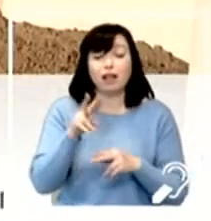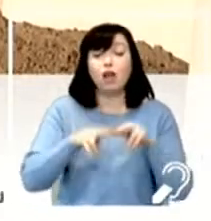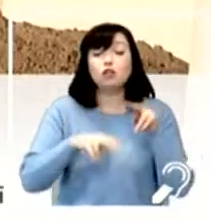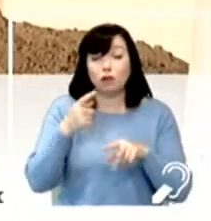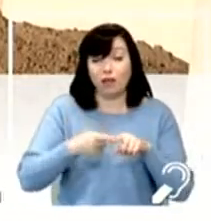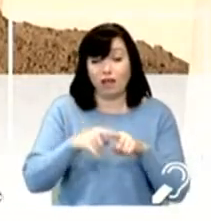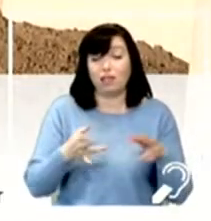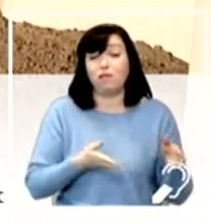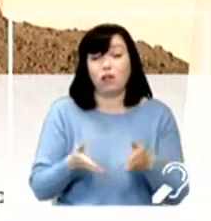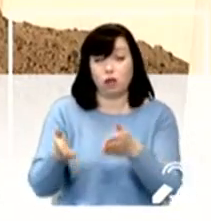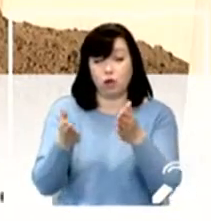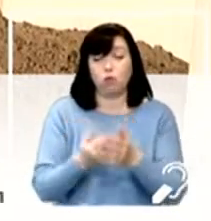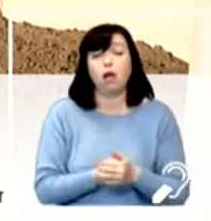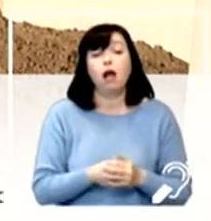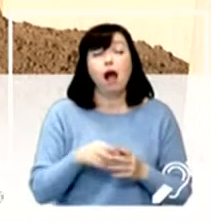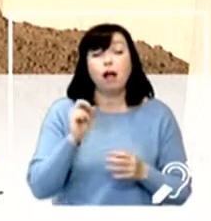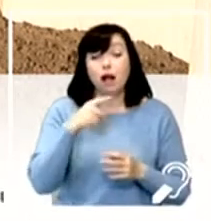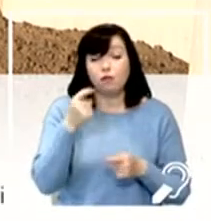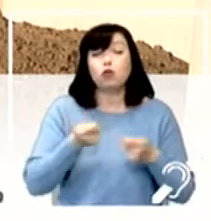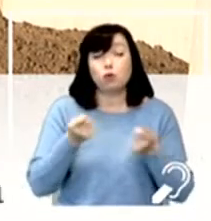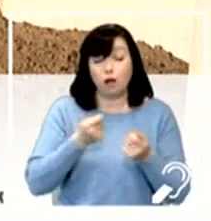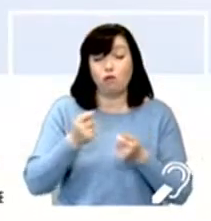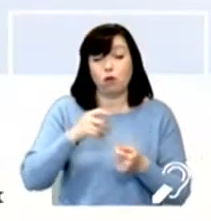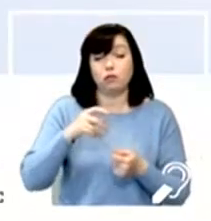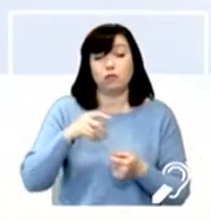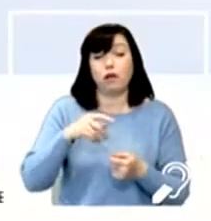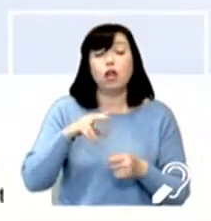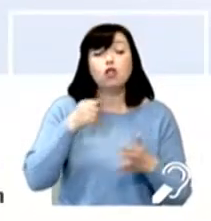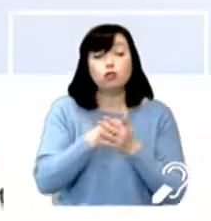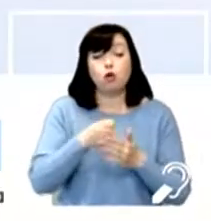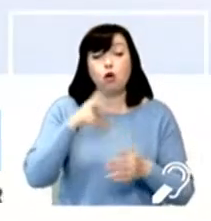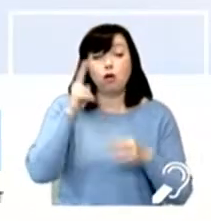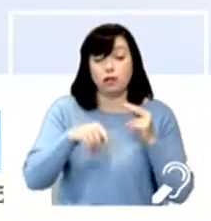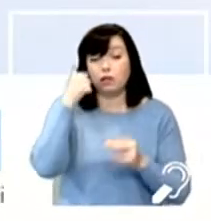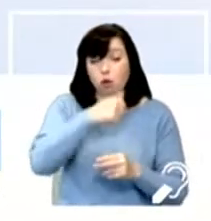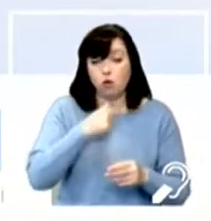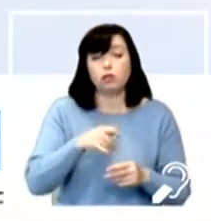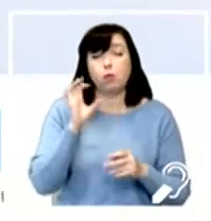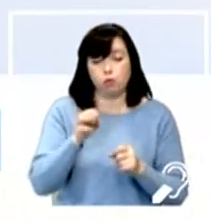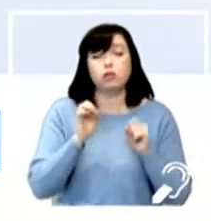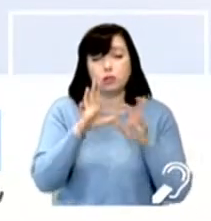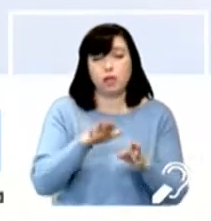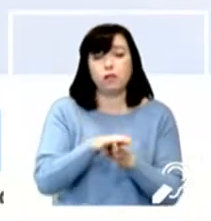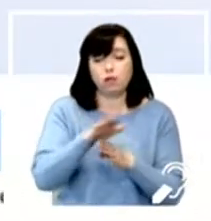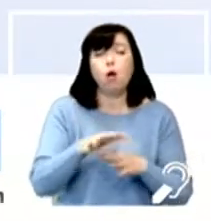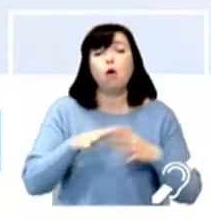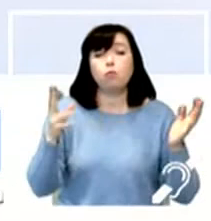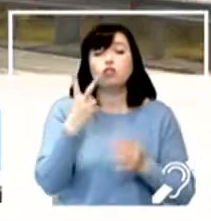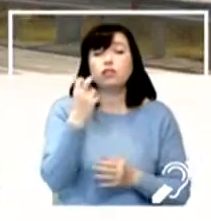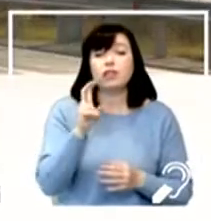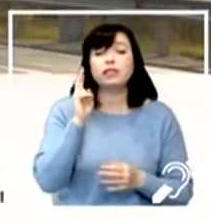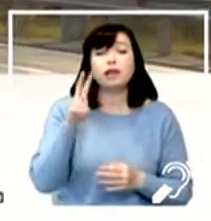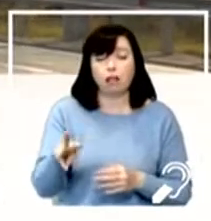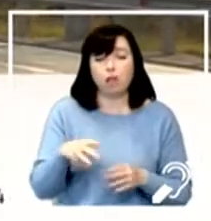construcția acestei șosele. Potrivit administrației de stat a drumurilor, până la sfârșitul anului se vor da în exploatare peste 200 de kilometri